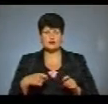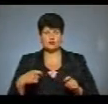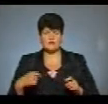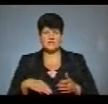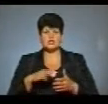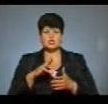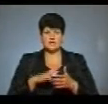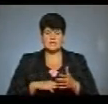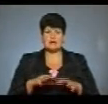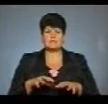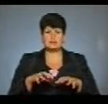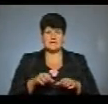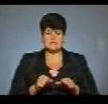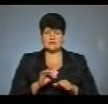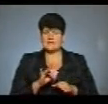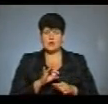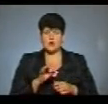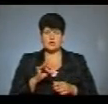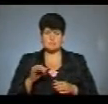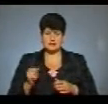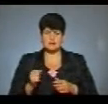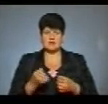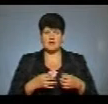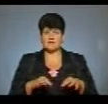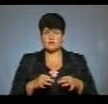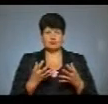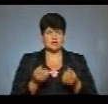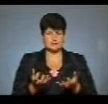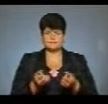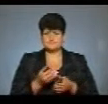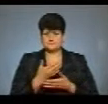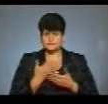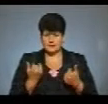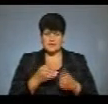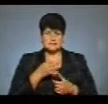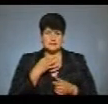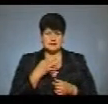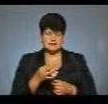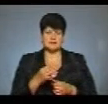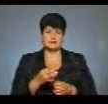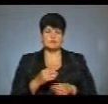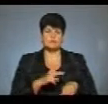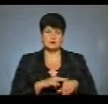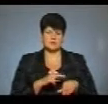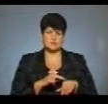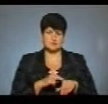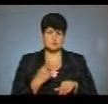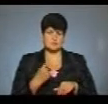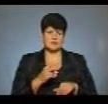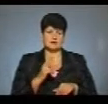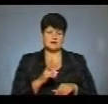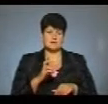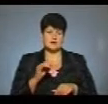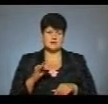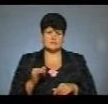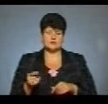відтермінування штрафів для власників нерозмитнених автівок до них ще не надійшло. Як повідомила речниця патрульної поліції області Катерина